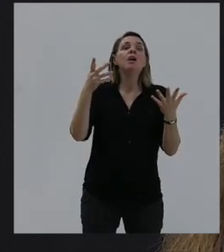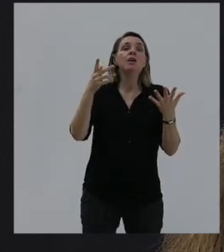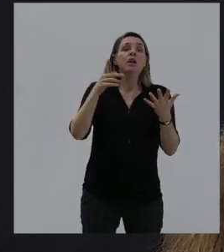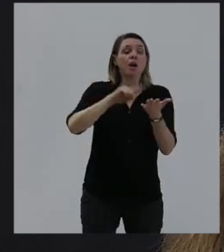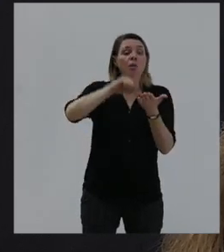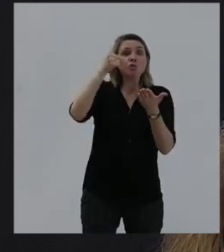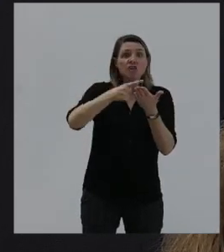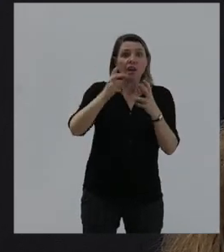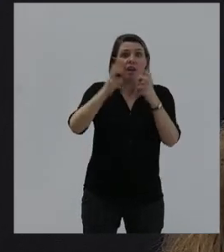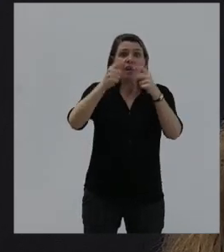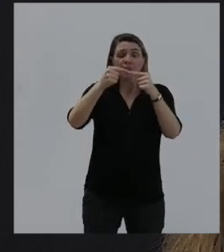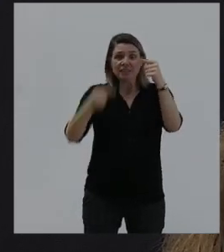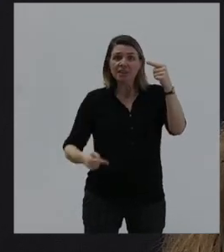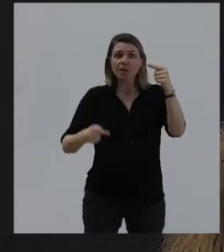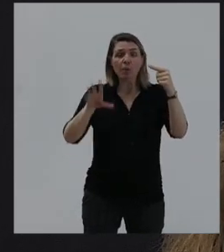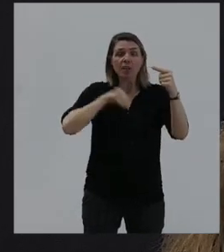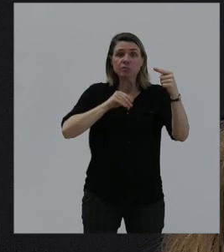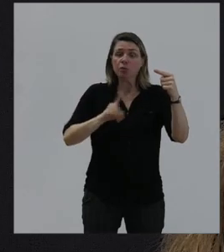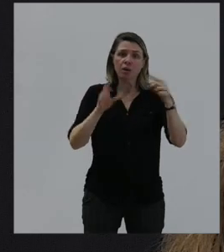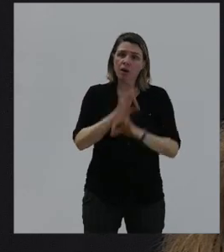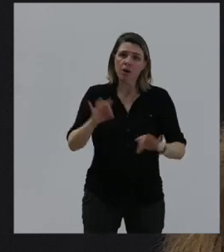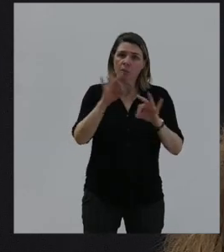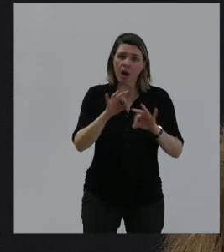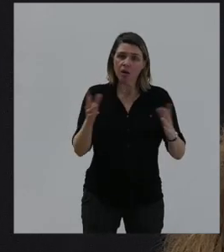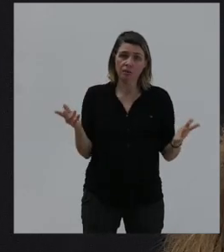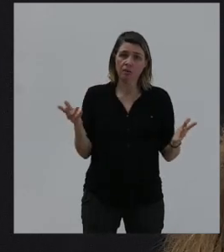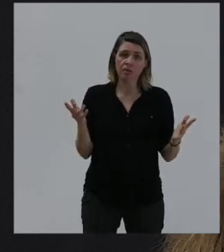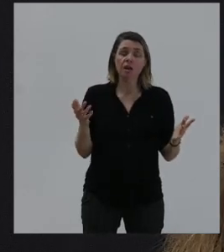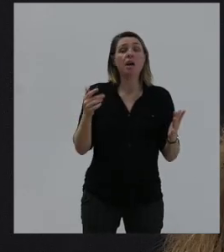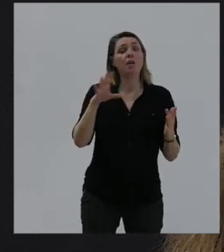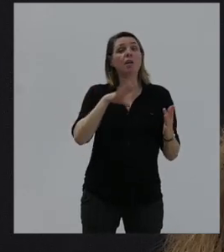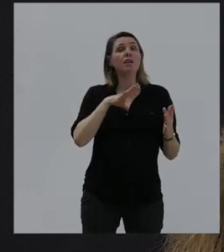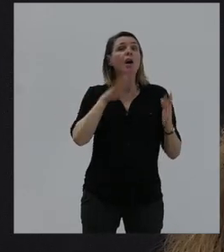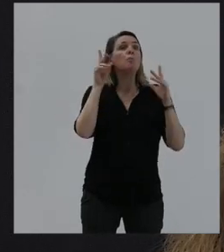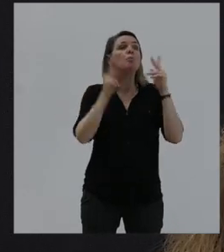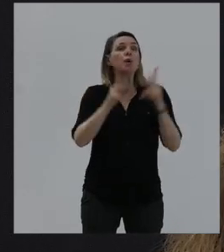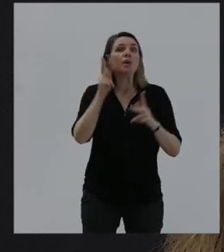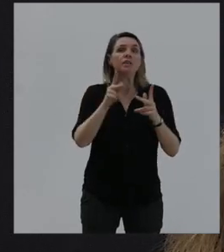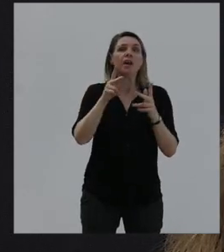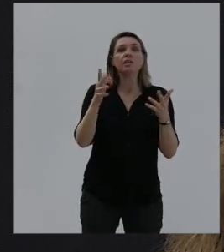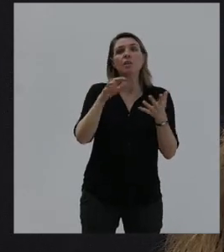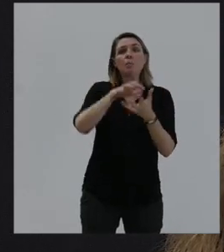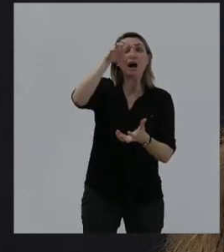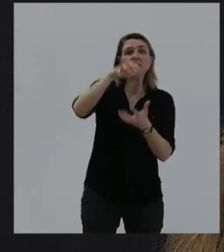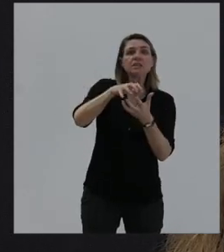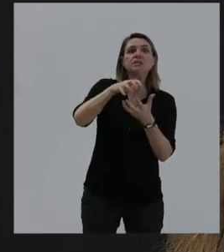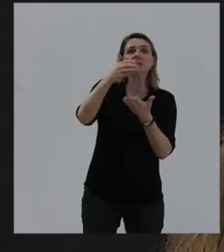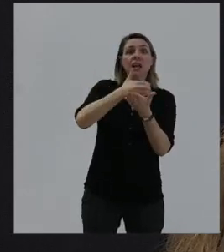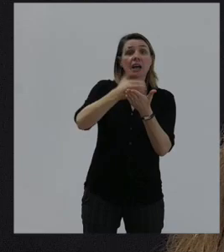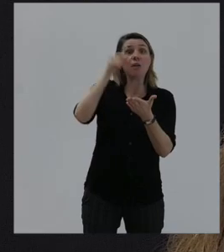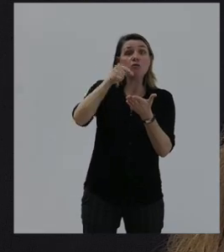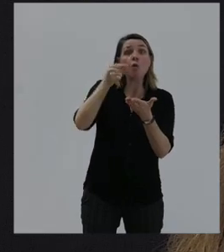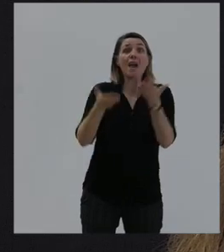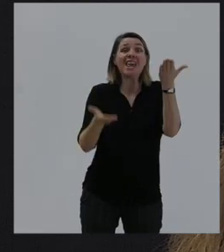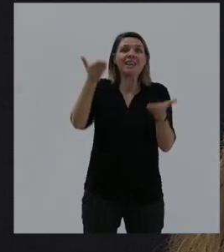n'y a pas de déficit insupportable. Il y a possiblement des masses